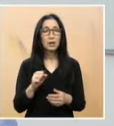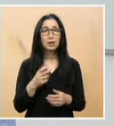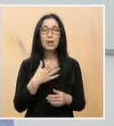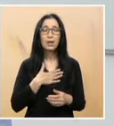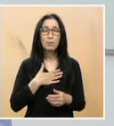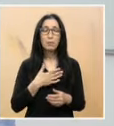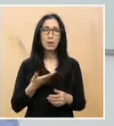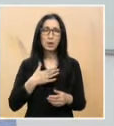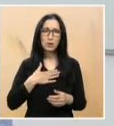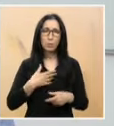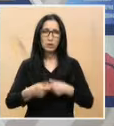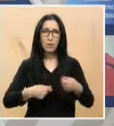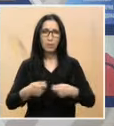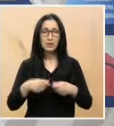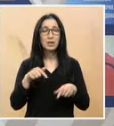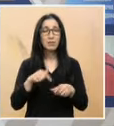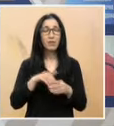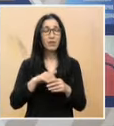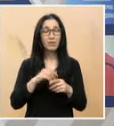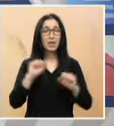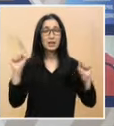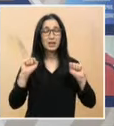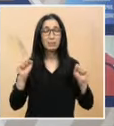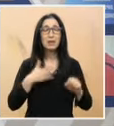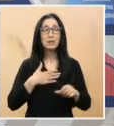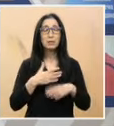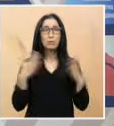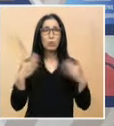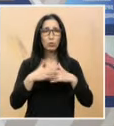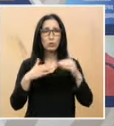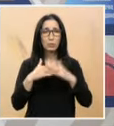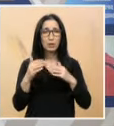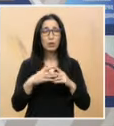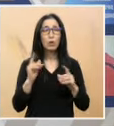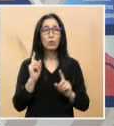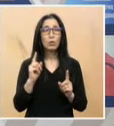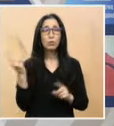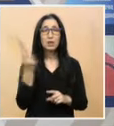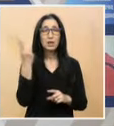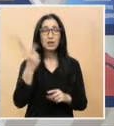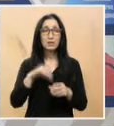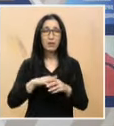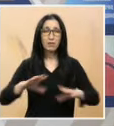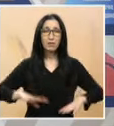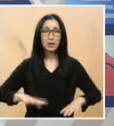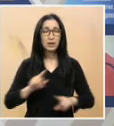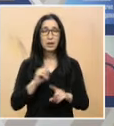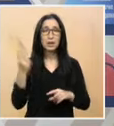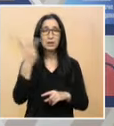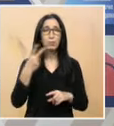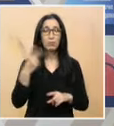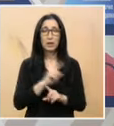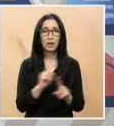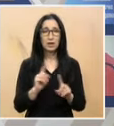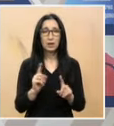и да имам собствен бизнес. Това ми е мечтата. В тази гимназия има много специалности, които са единствени в града и не се